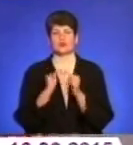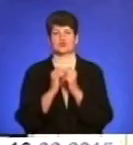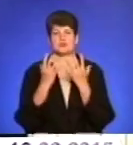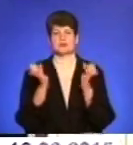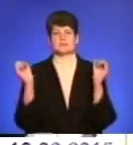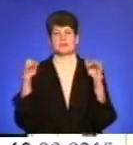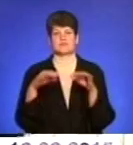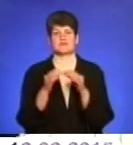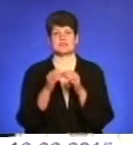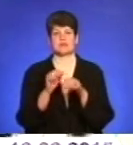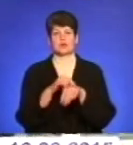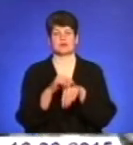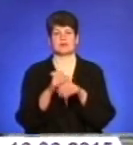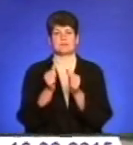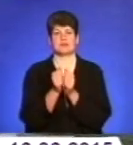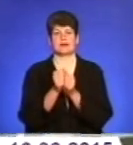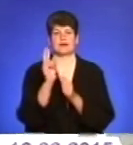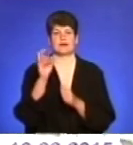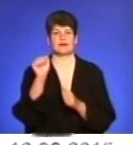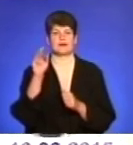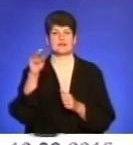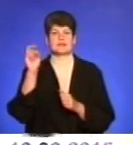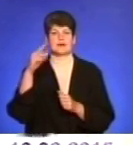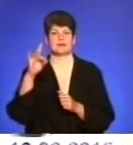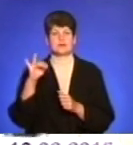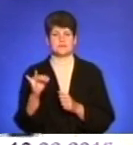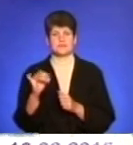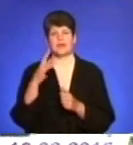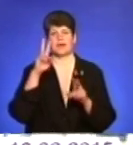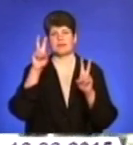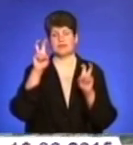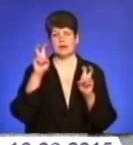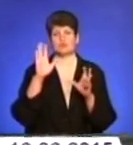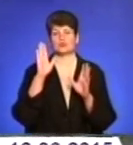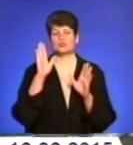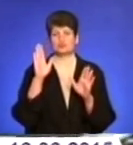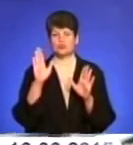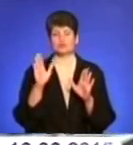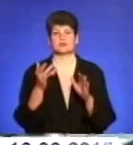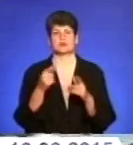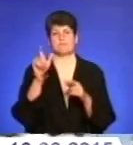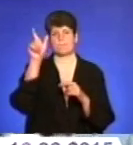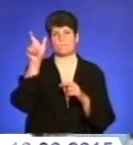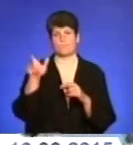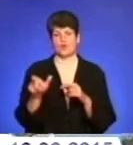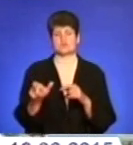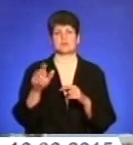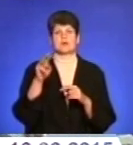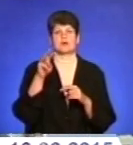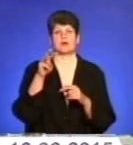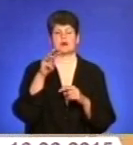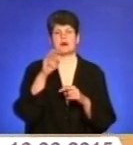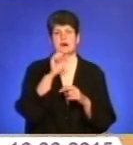збиратимуться о 10-й годині біля Катедрального собору. Темою «Веселих канікул з Богом» цього року буде постать митрополита Андрея